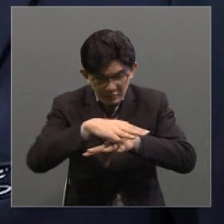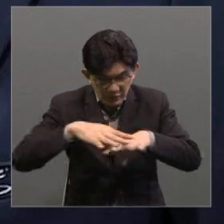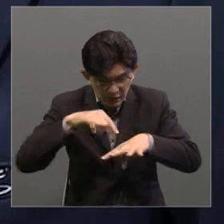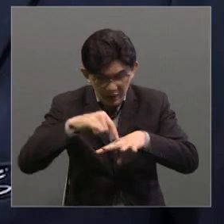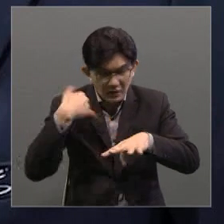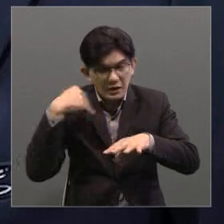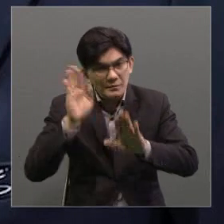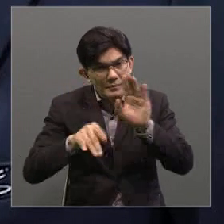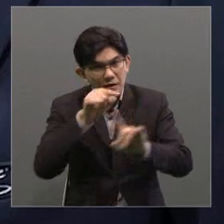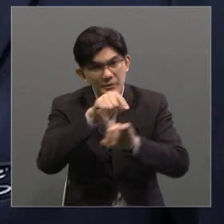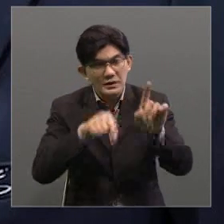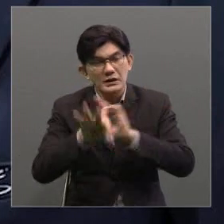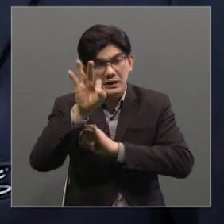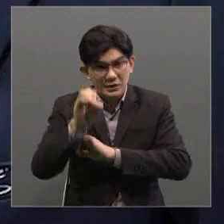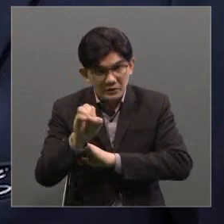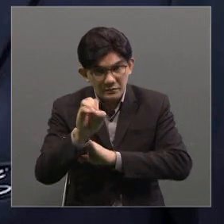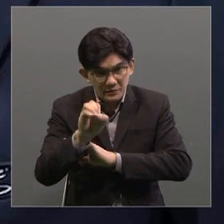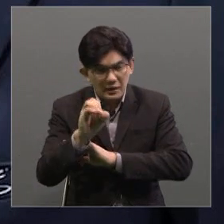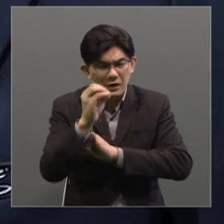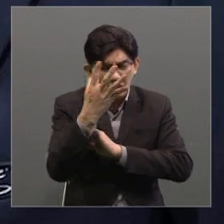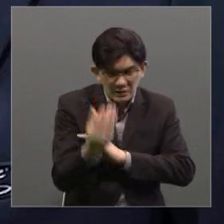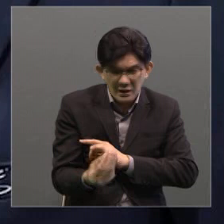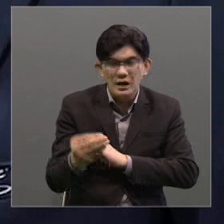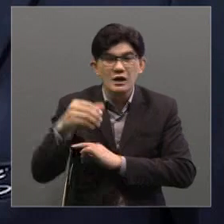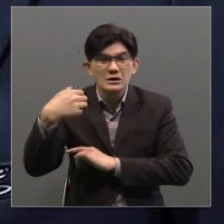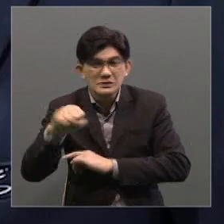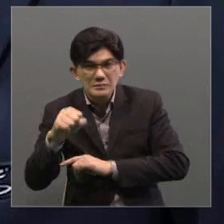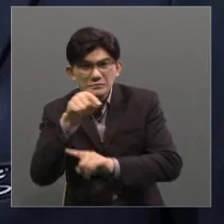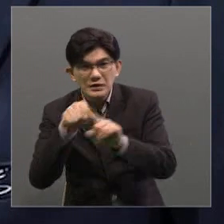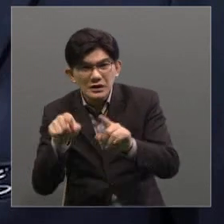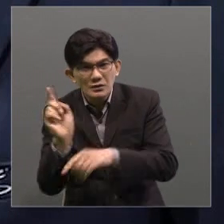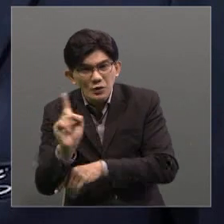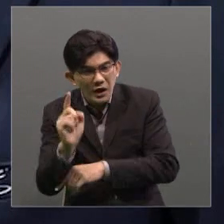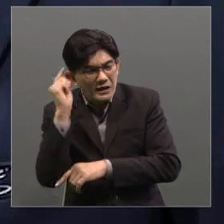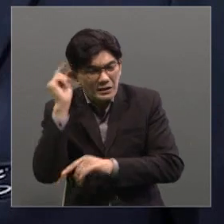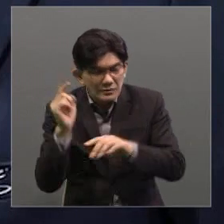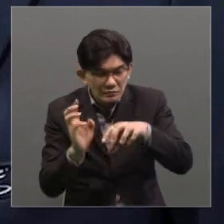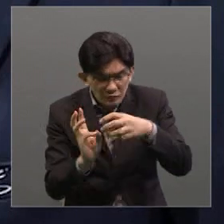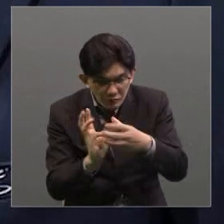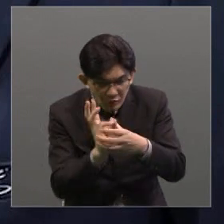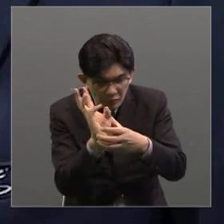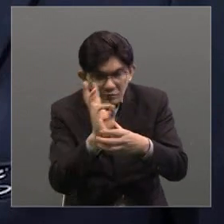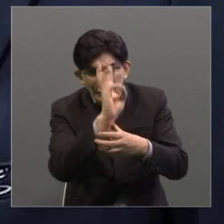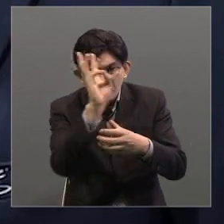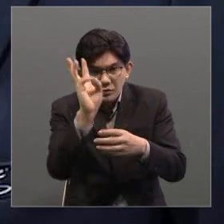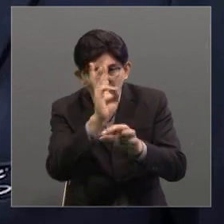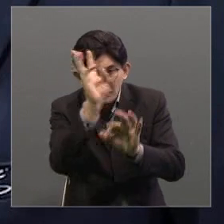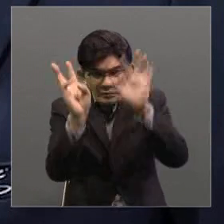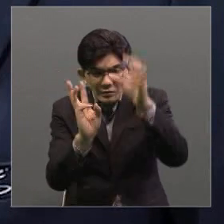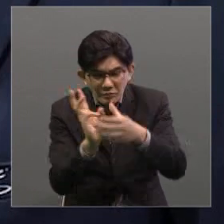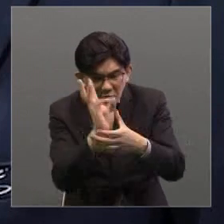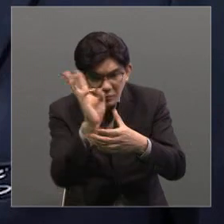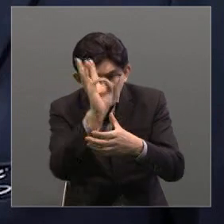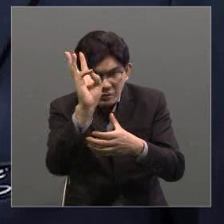ดักได้ประมาณ 90%แต่อีก 10%ที่เหลือเนี่ยดอกเตอร์บอกว่ามันน่าจะลอยออกไปที่ปลายปล่องสู่กันภายนอกได้